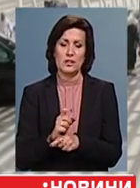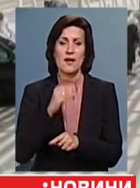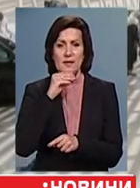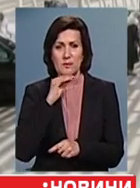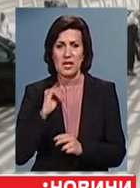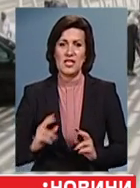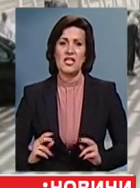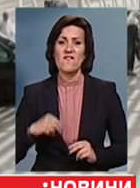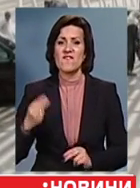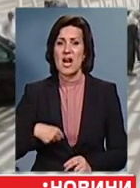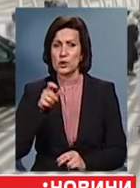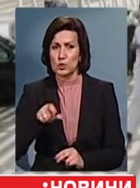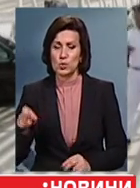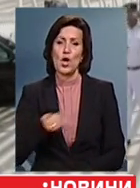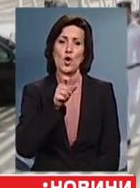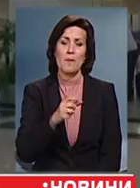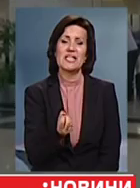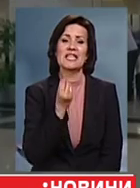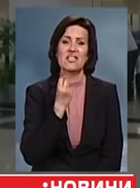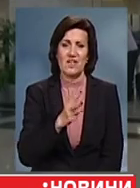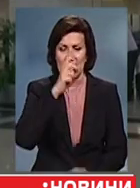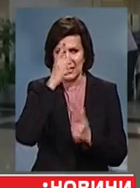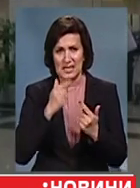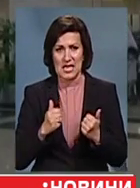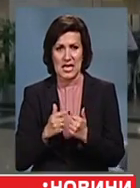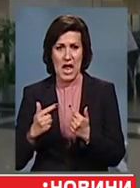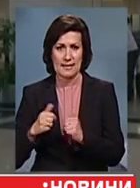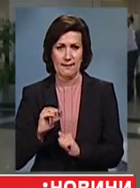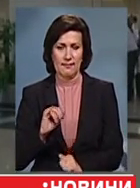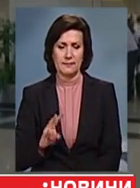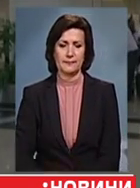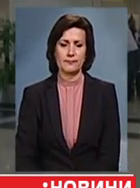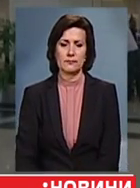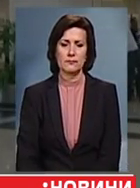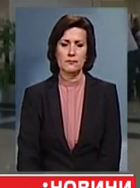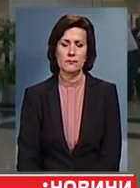єгиптяни й французи. Загалом – громадяни 12 країн. Анастасія Лебега, новини на Першому.